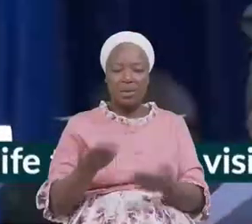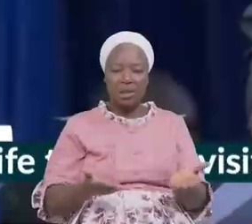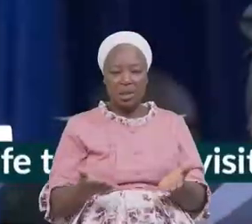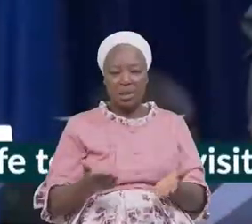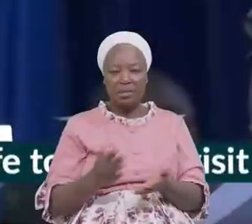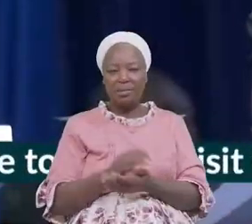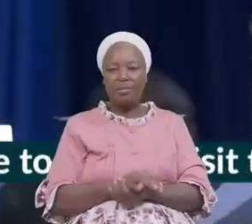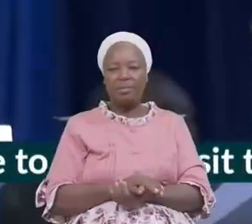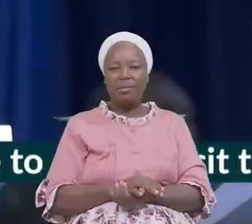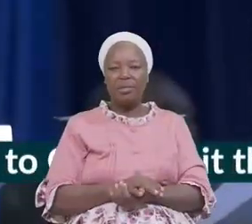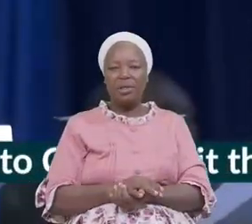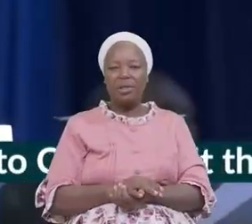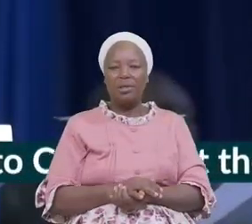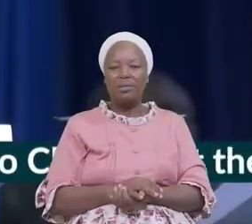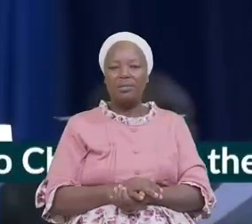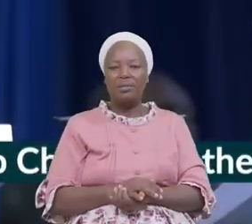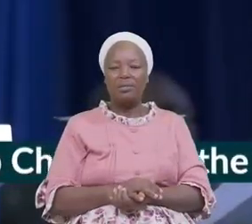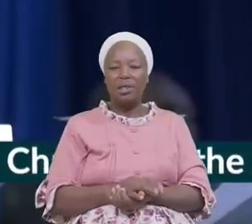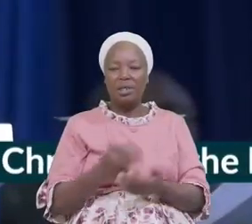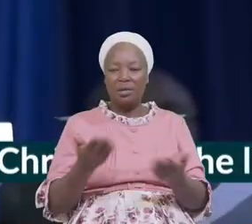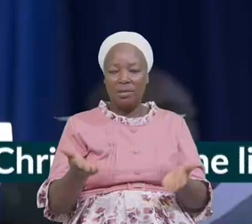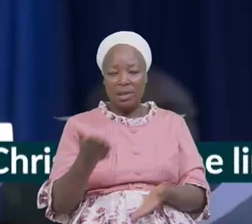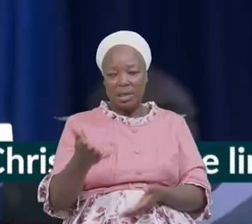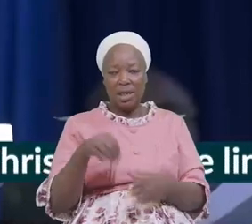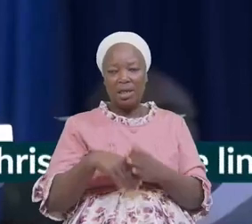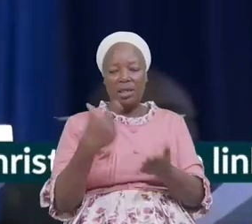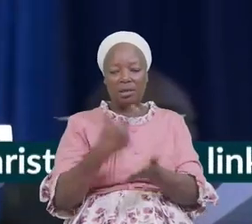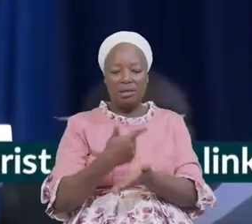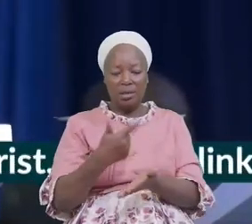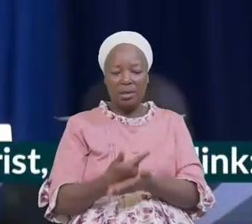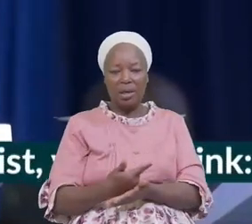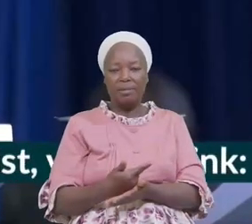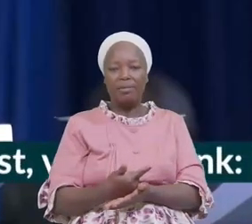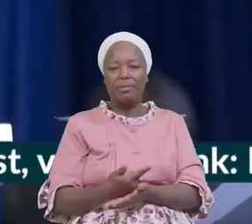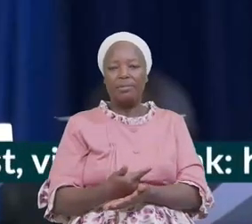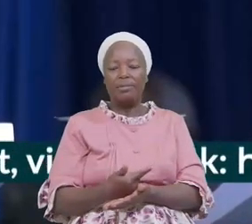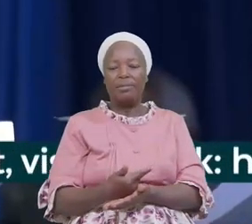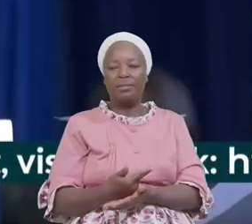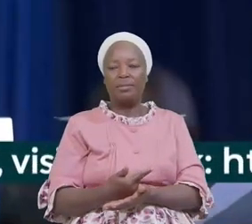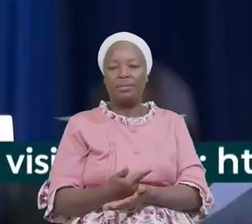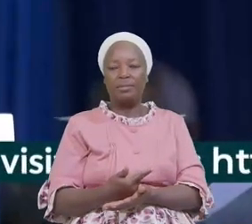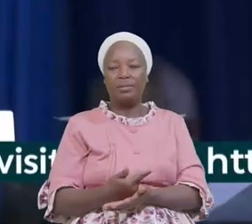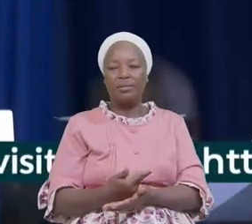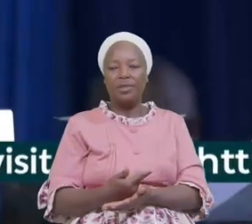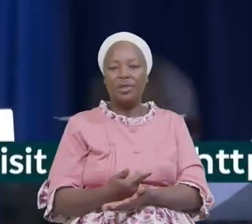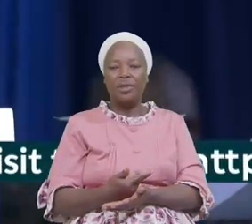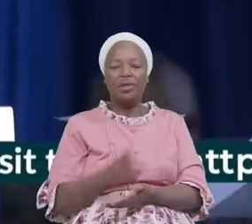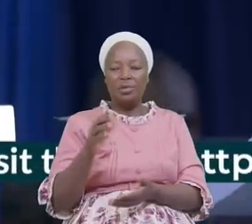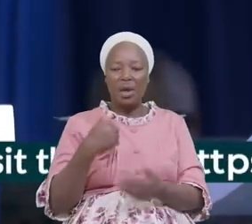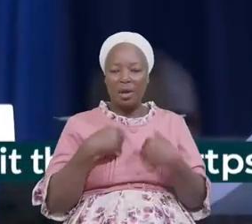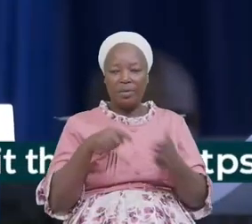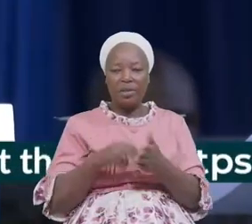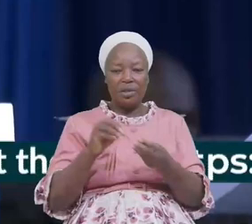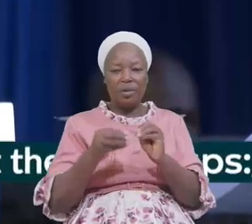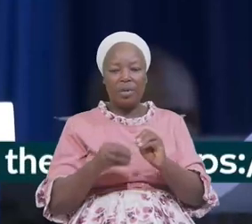Mais vous qui êtes dans une église locale, vous avez nos pasteurs, nos dirigeants qui sont là. Vous qui suivez sur nos